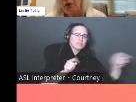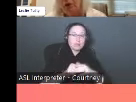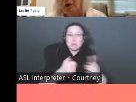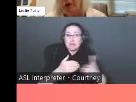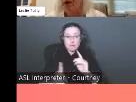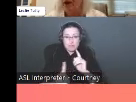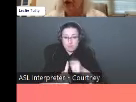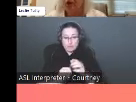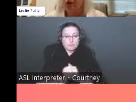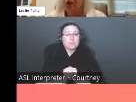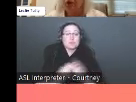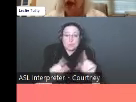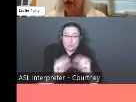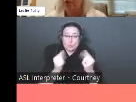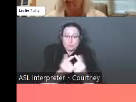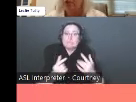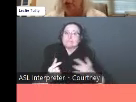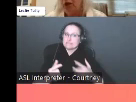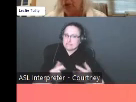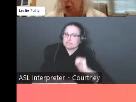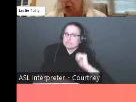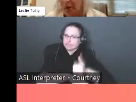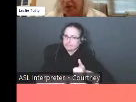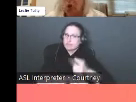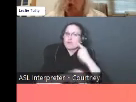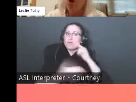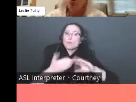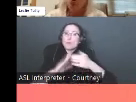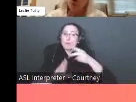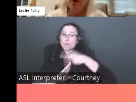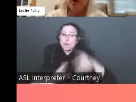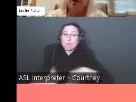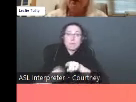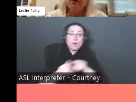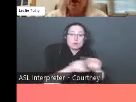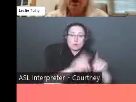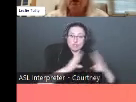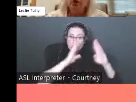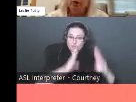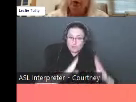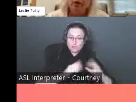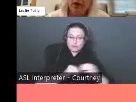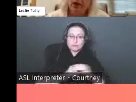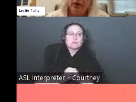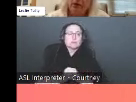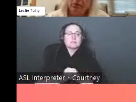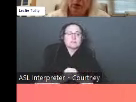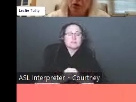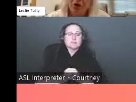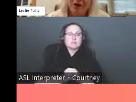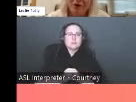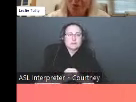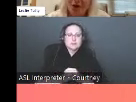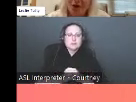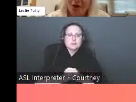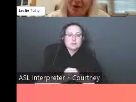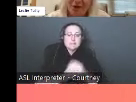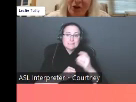il y a des groupes de thérapie, par exemple, et des services de soutien dans les maisons d'hébergement et les